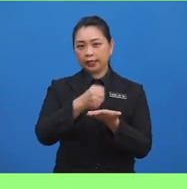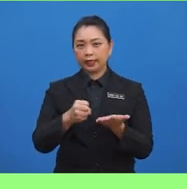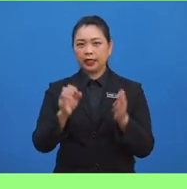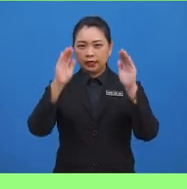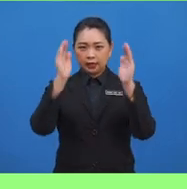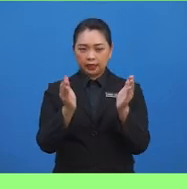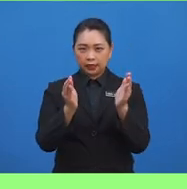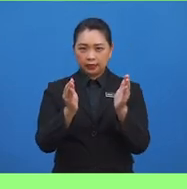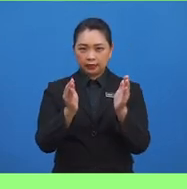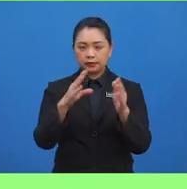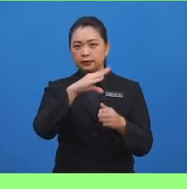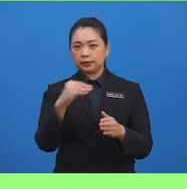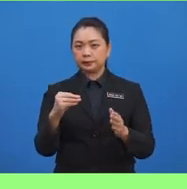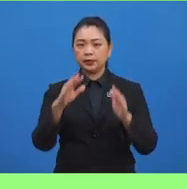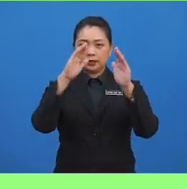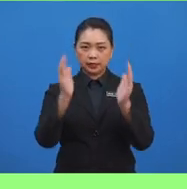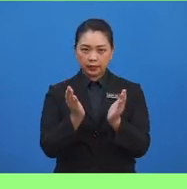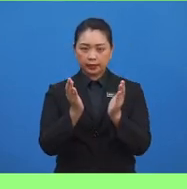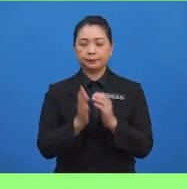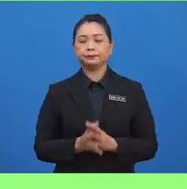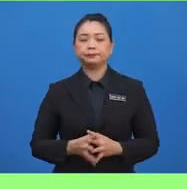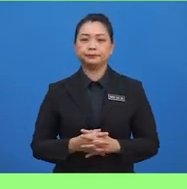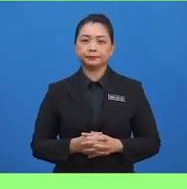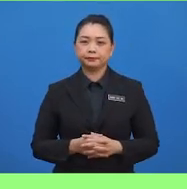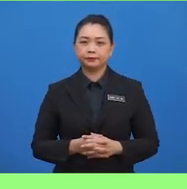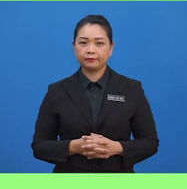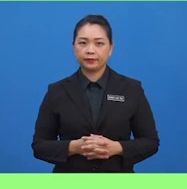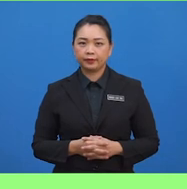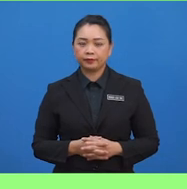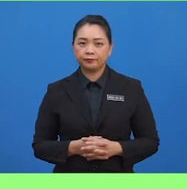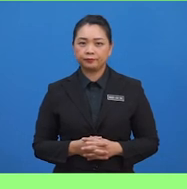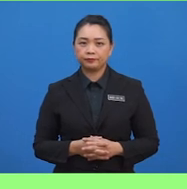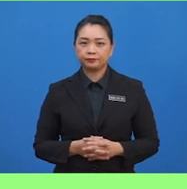syair rangkap demi rangkap